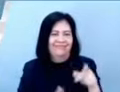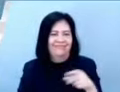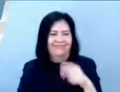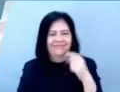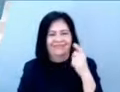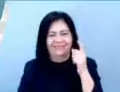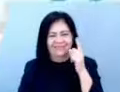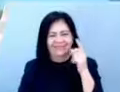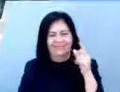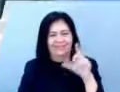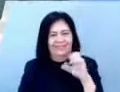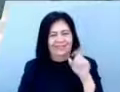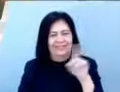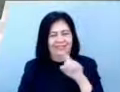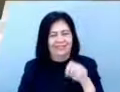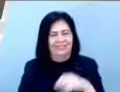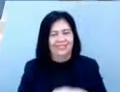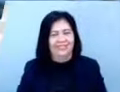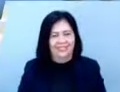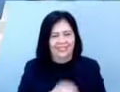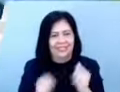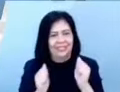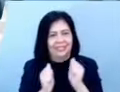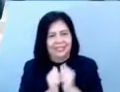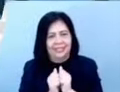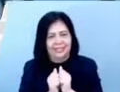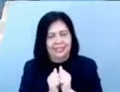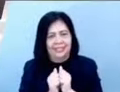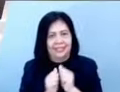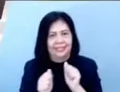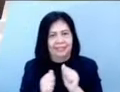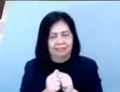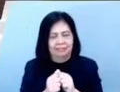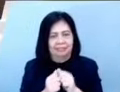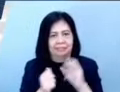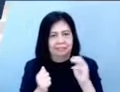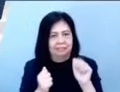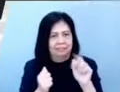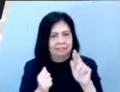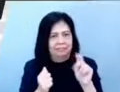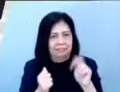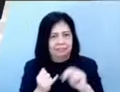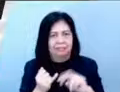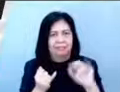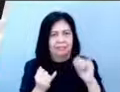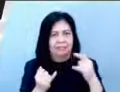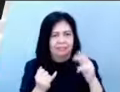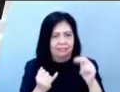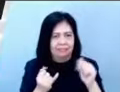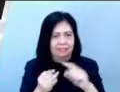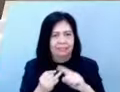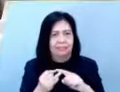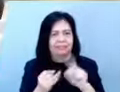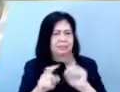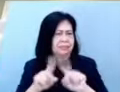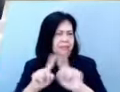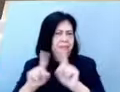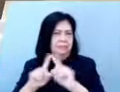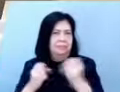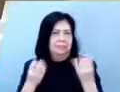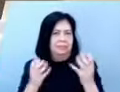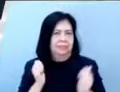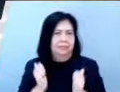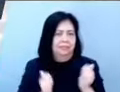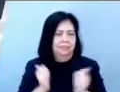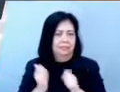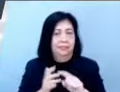si Lizelle, eto, kasama rin sa serya sina Martin Del Rosario, Gina Alahar, Joem Bascon, at marami pang iba. Magsisimula ang labanan